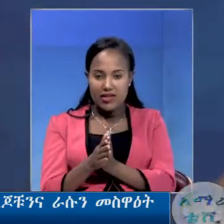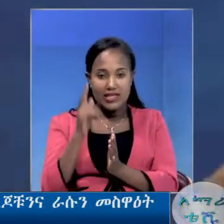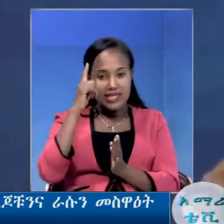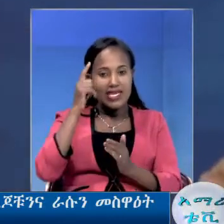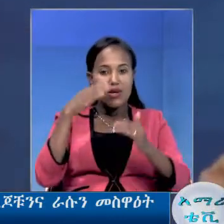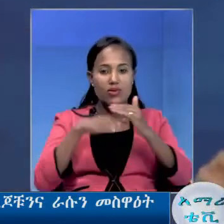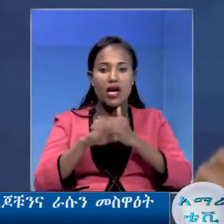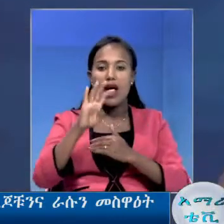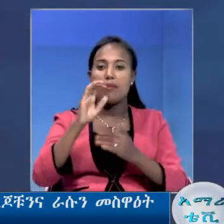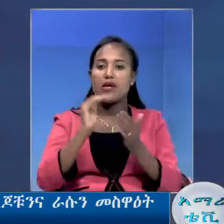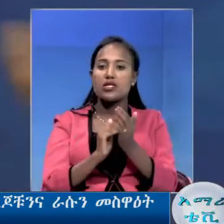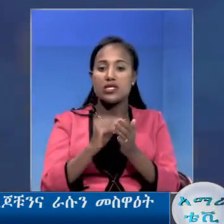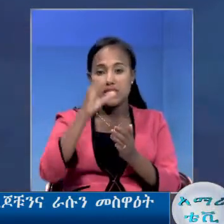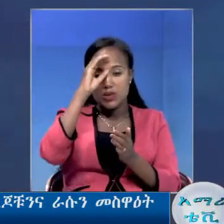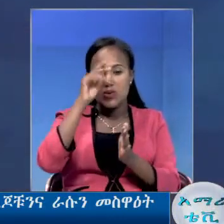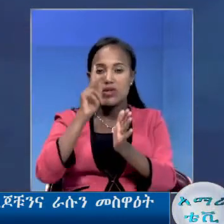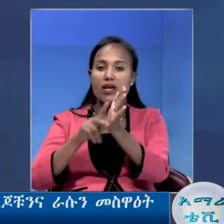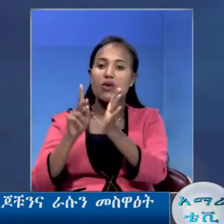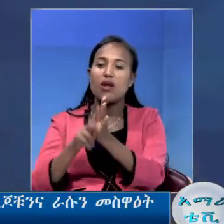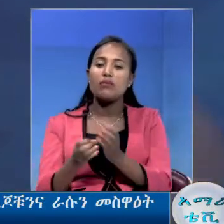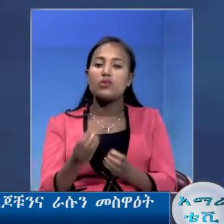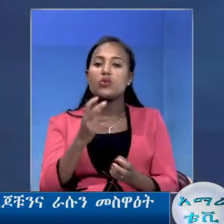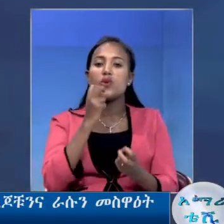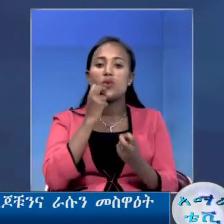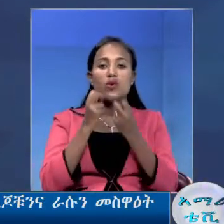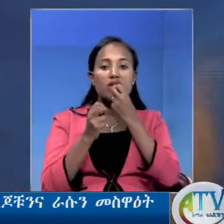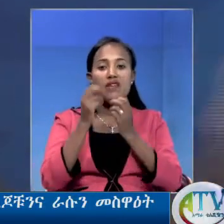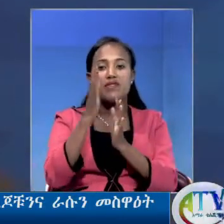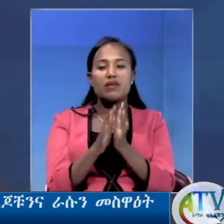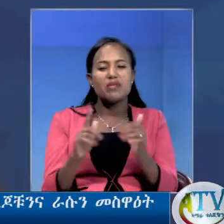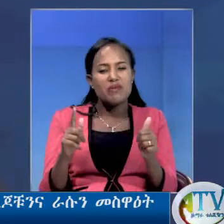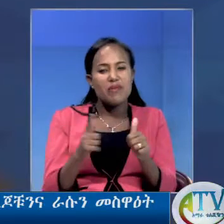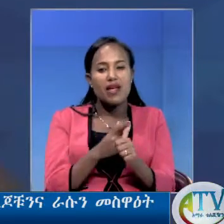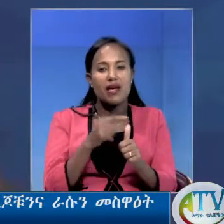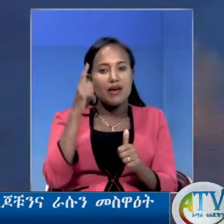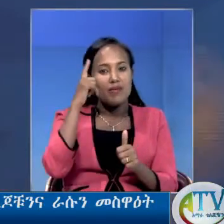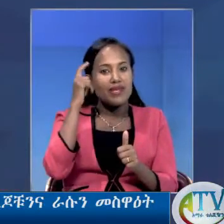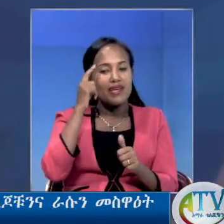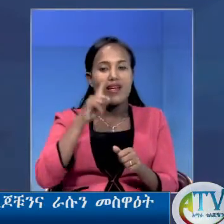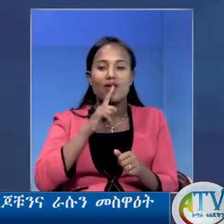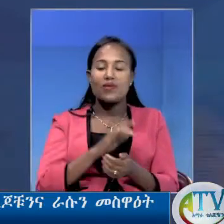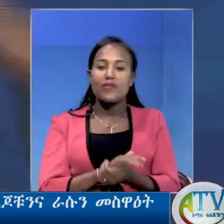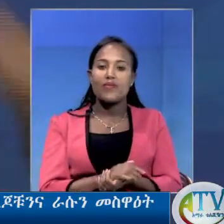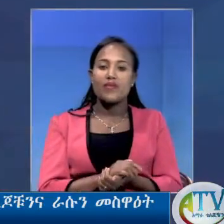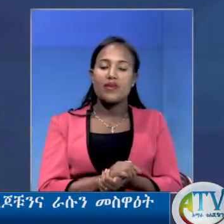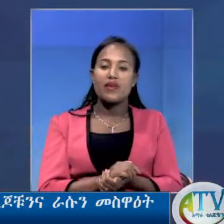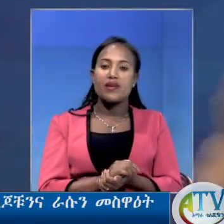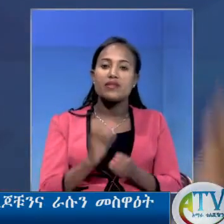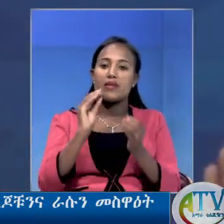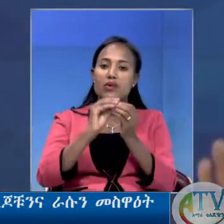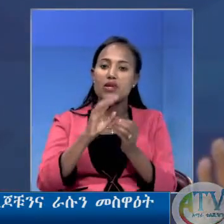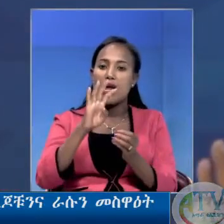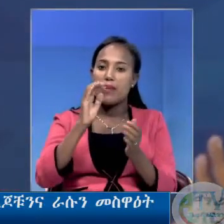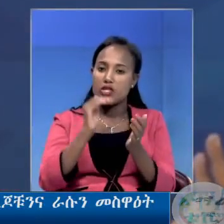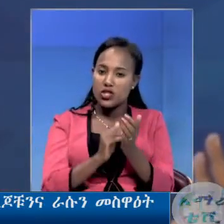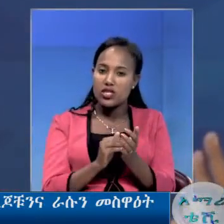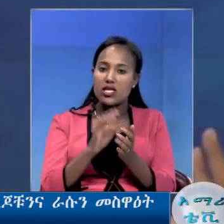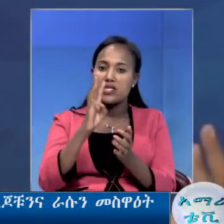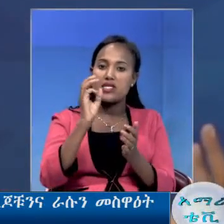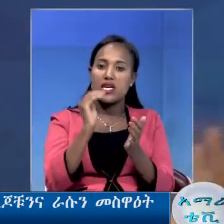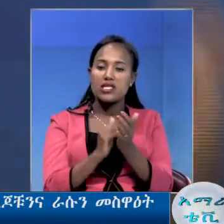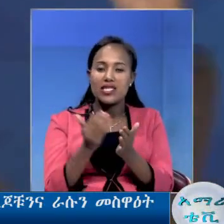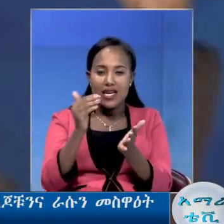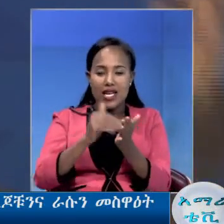ውስጥ 40,000 ሰው ተገለዋል። ከባ ብዙ ወንጀል የፈጸሙት በመጀመሪያ በትግራይ ህዝብ ላይ 36,000 ታጋዮች ደምረው 40,000 እንደገና 60,000 የሞቱ